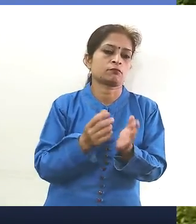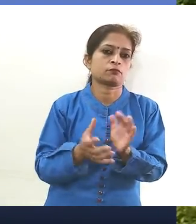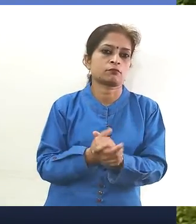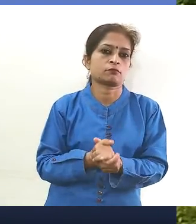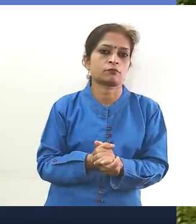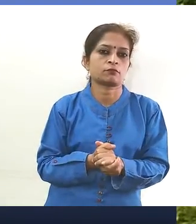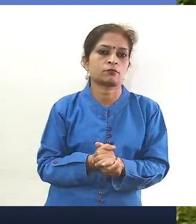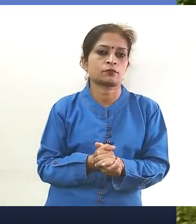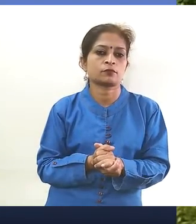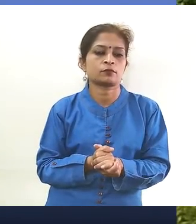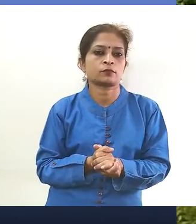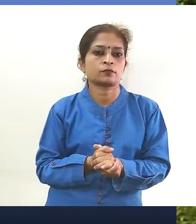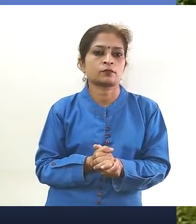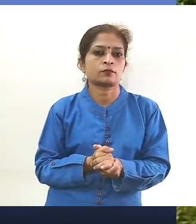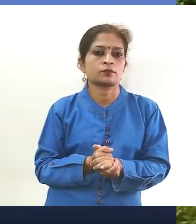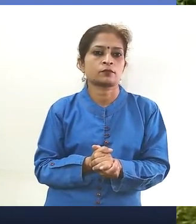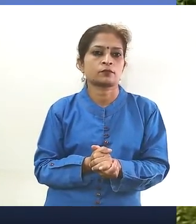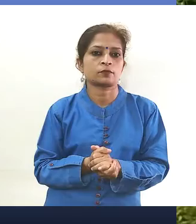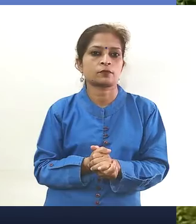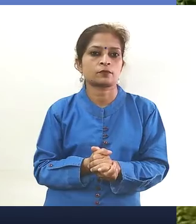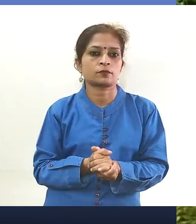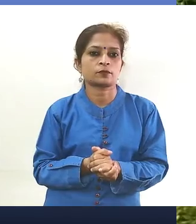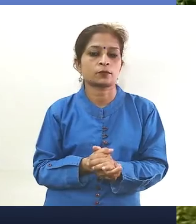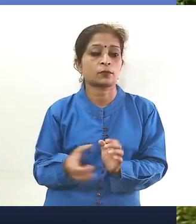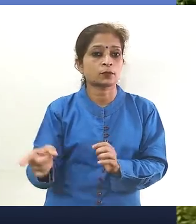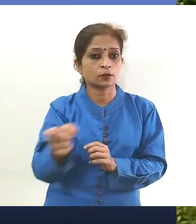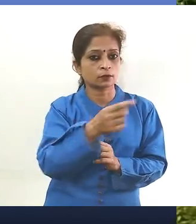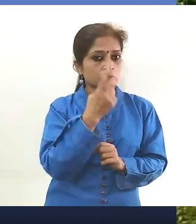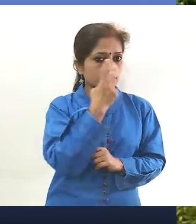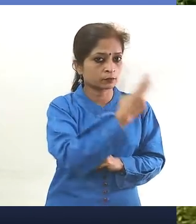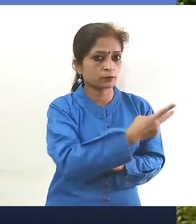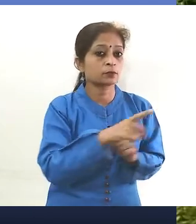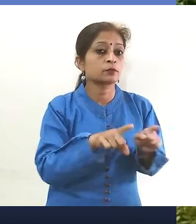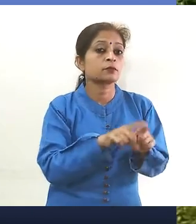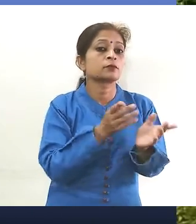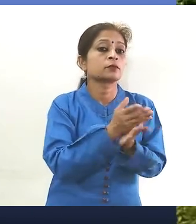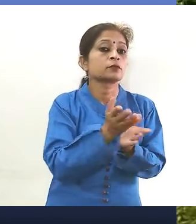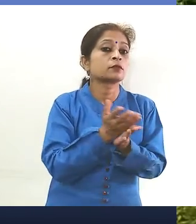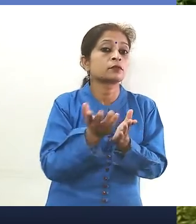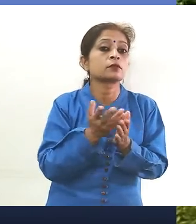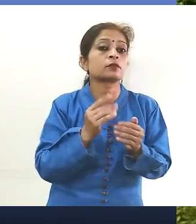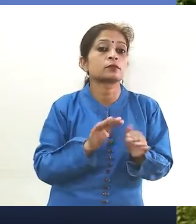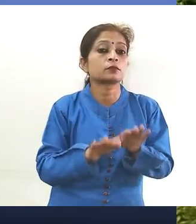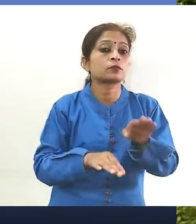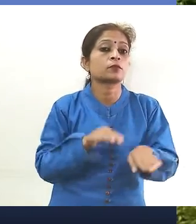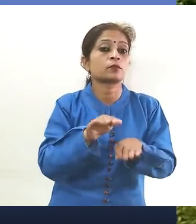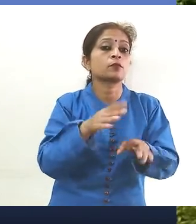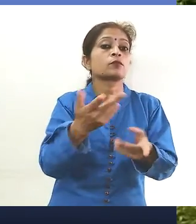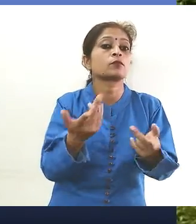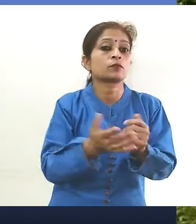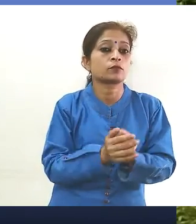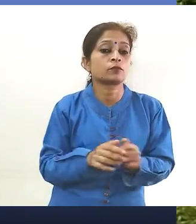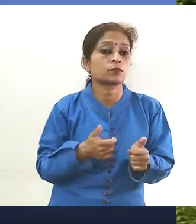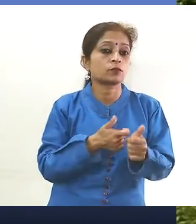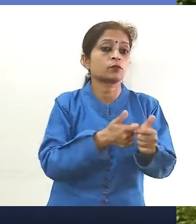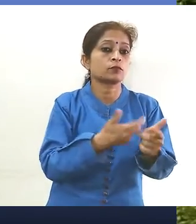ये प्राणायाम आसन, ये ऊर्ध्वस्थ आसन, पीछे जाएंगे तो श्वास बाहर,